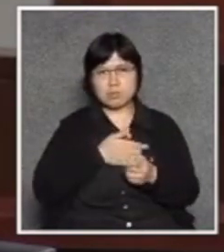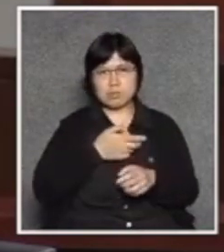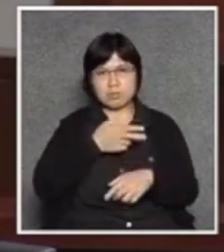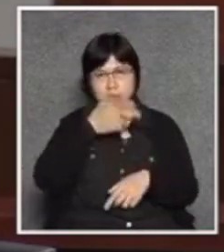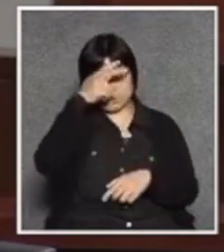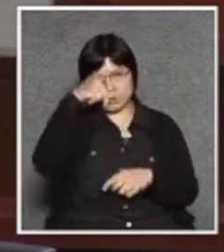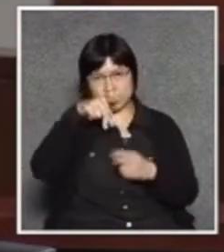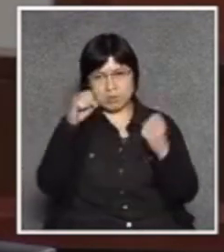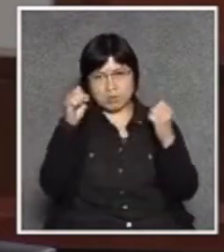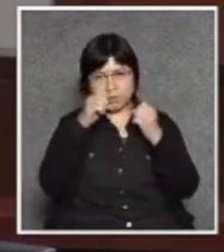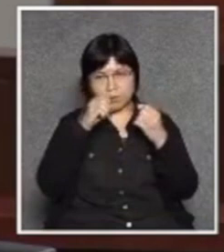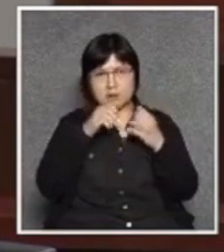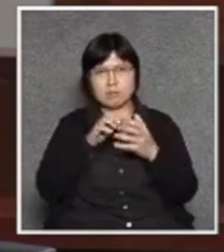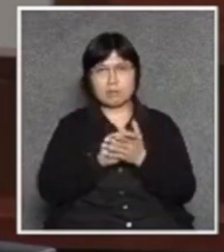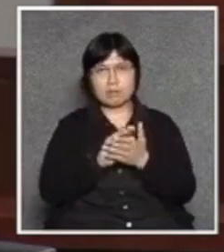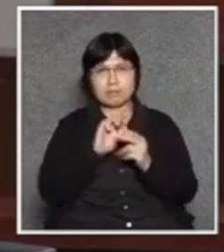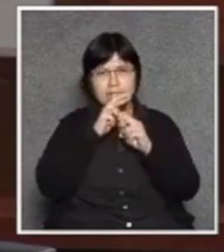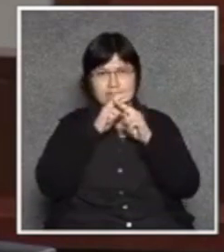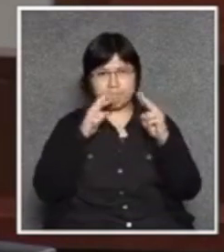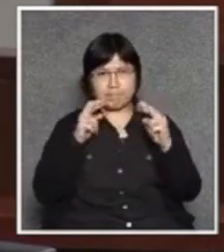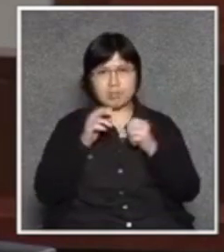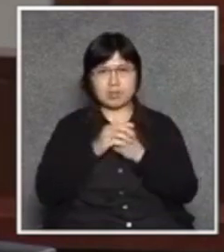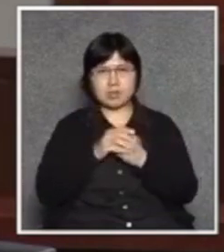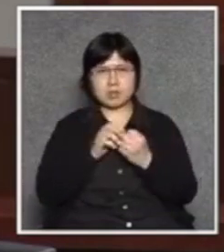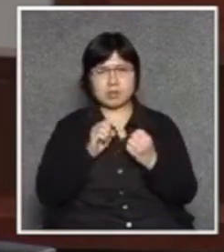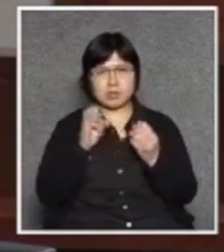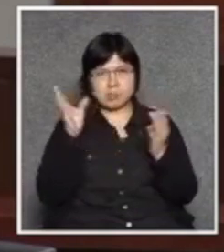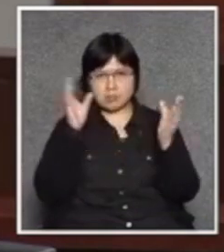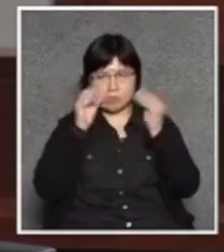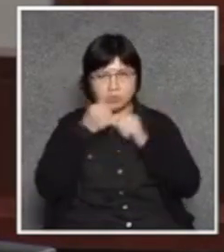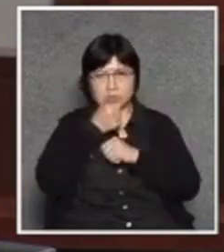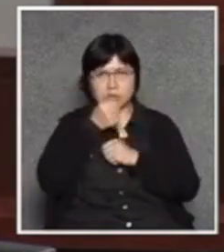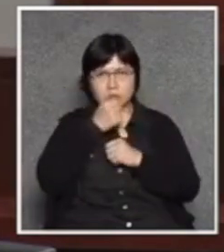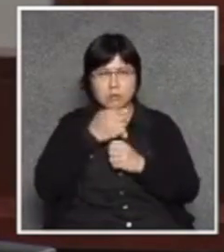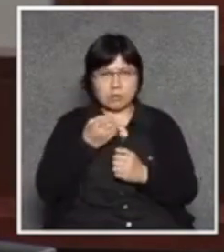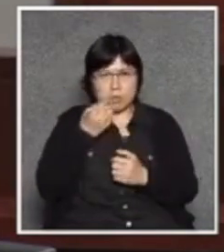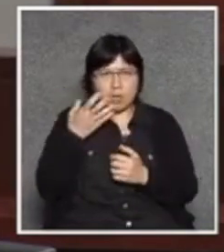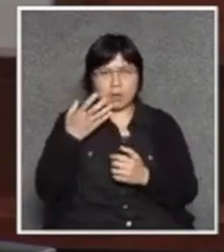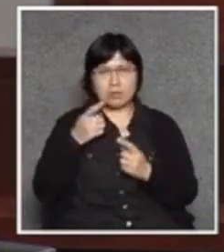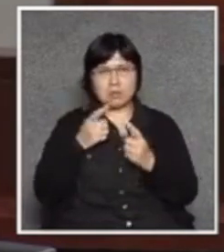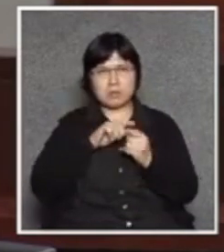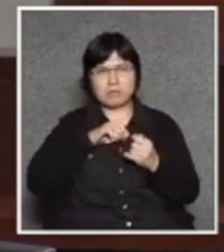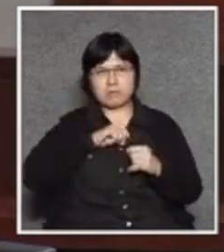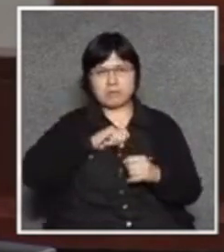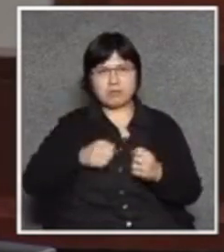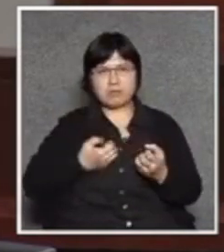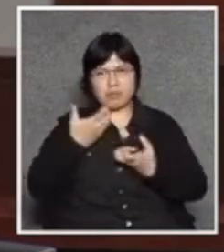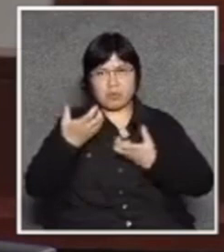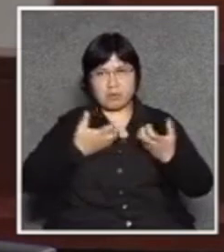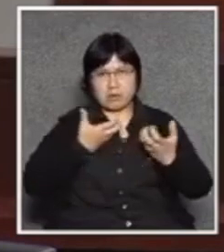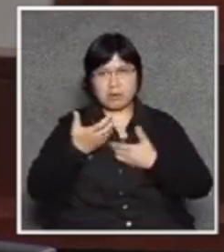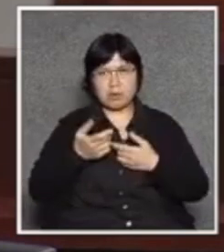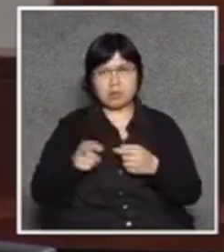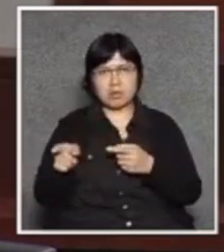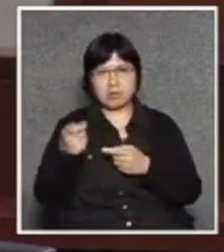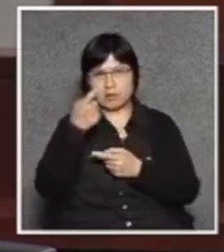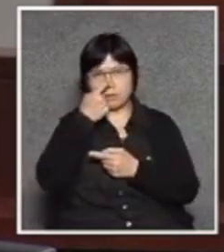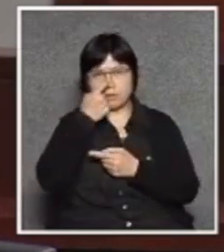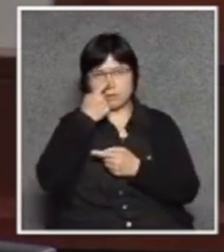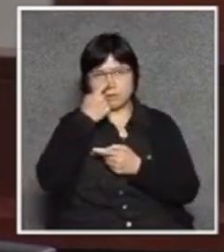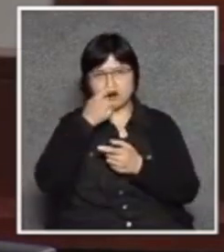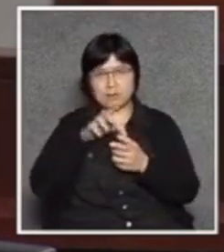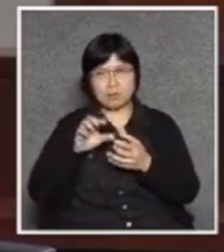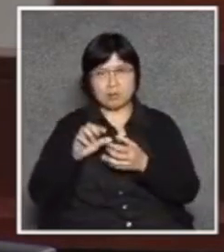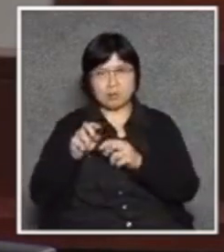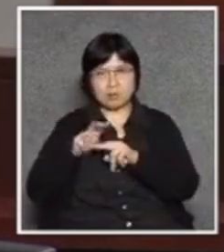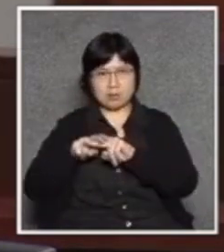密搪塞，輿論譁然，人神共憤。以梁匪鎮英為首的港